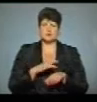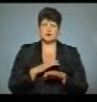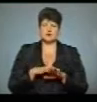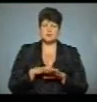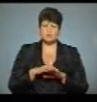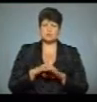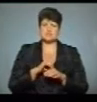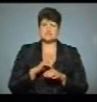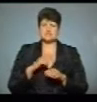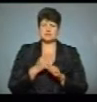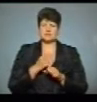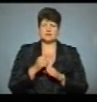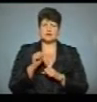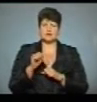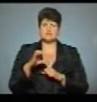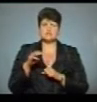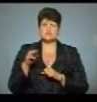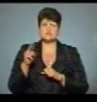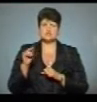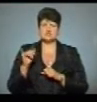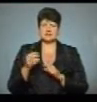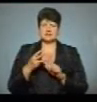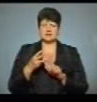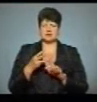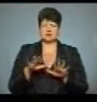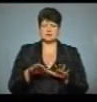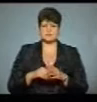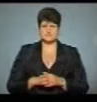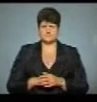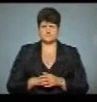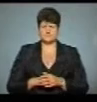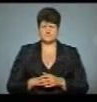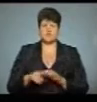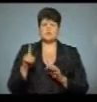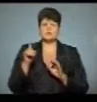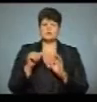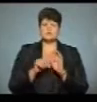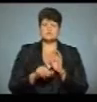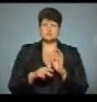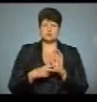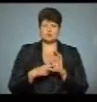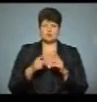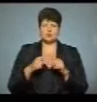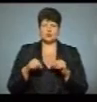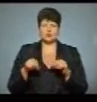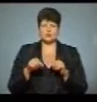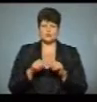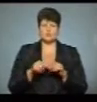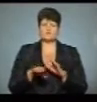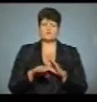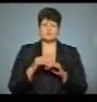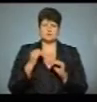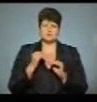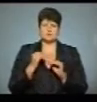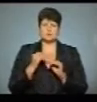і самовисуванка Алла Стечишин на третьому місці. У 167-му окрузі серед мажоритарників обрали кандидата